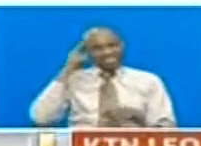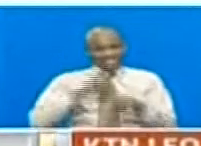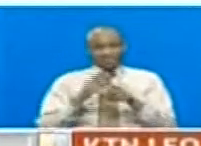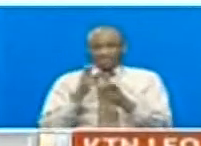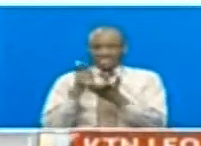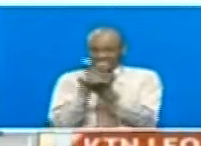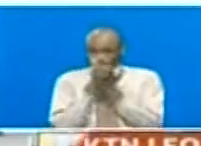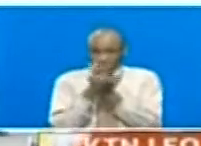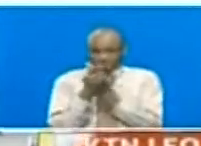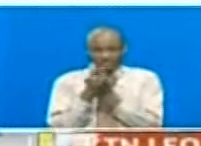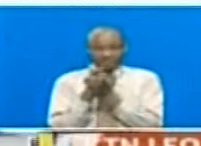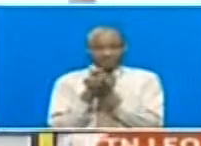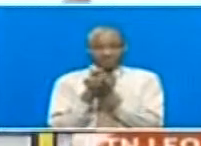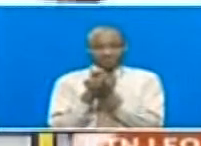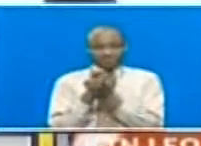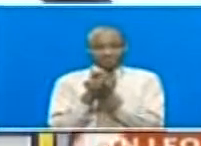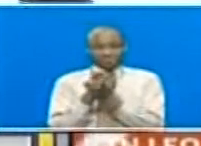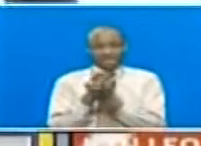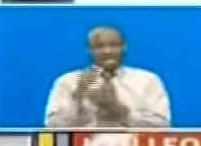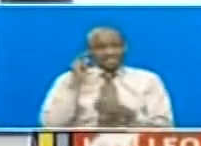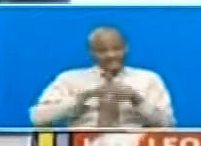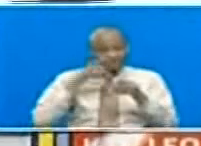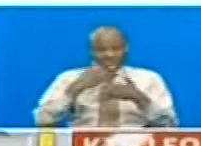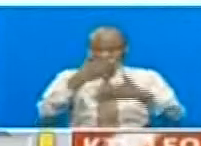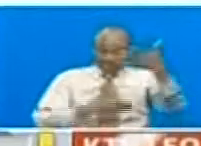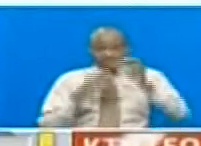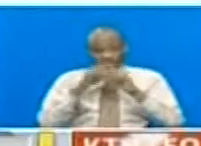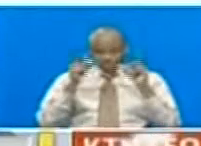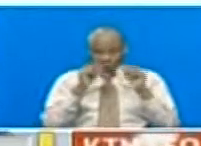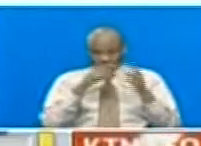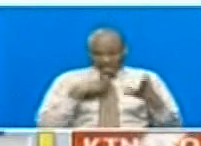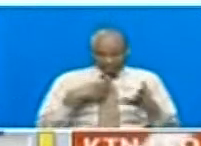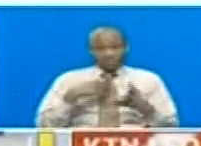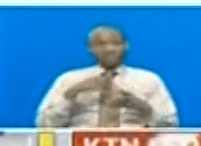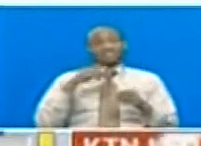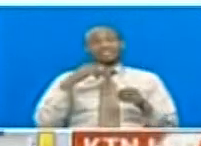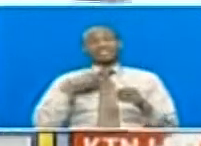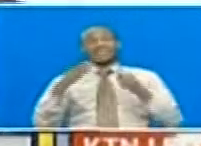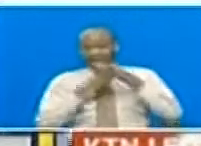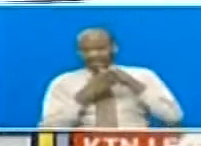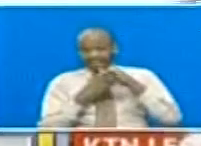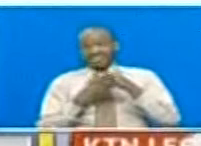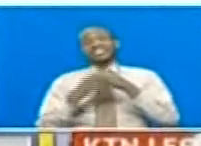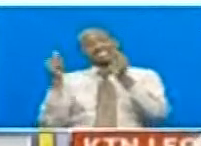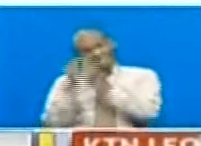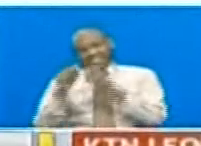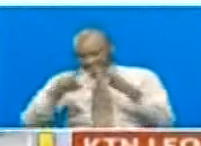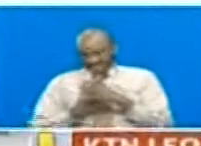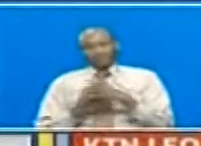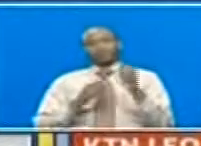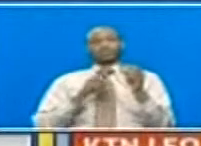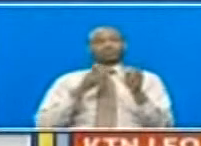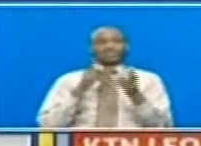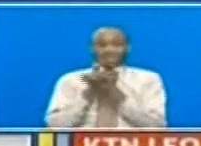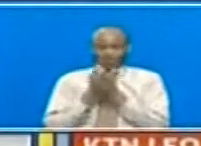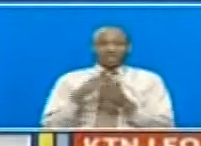pia. Kuna wakati sisi script tunapewa saa 3, saa 4 mwanza kurekodi. Na tulikuwa tunaichukua vizuri kabisa. Kwa haraka